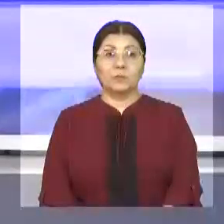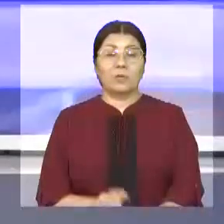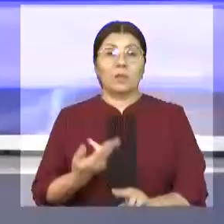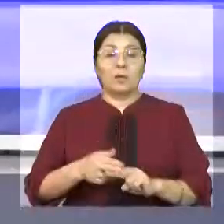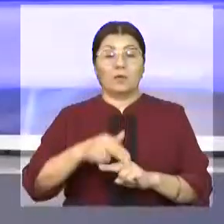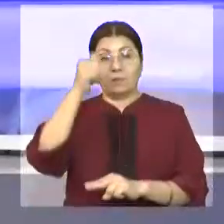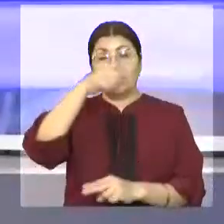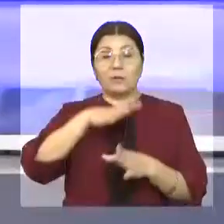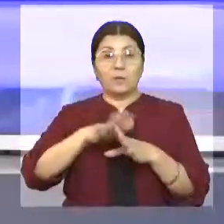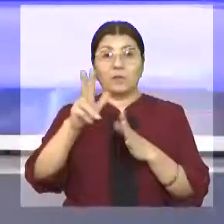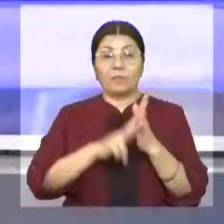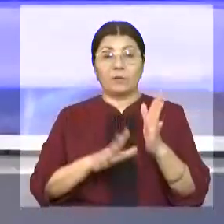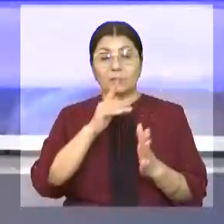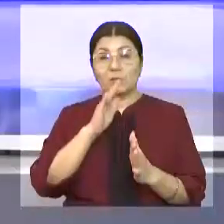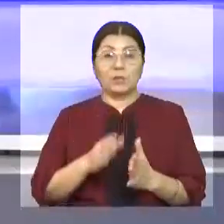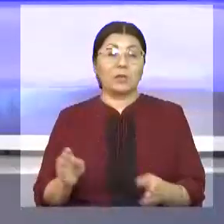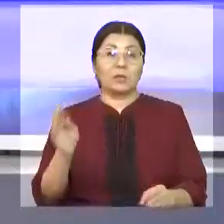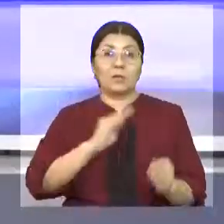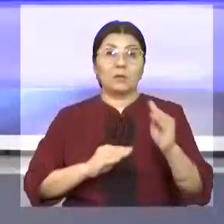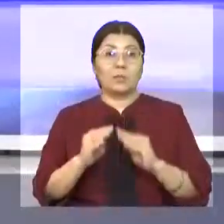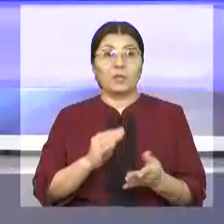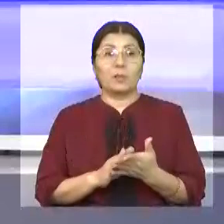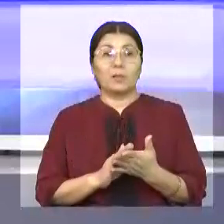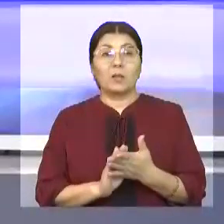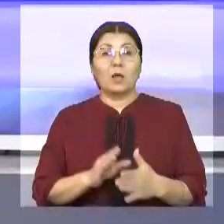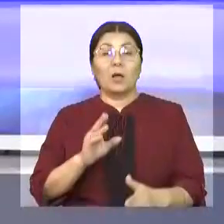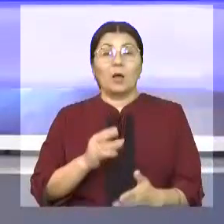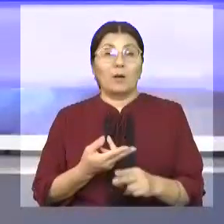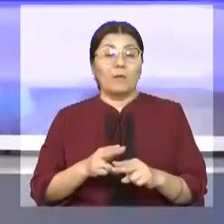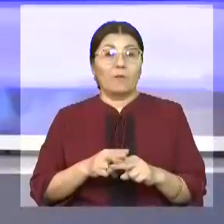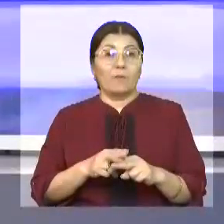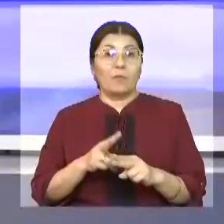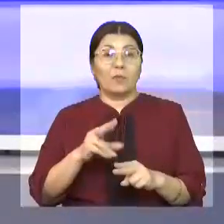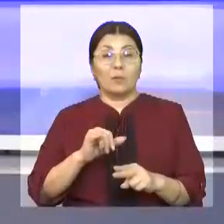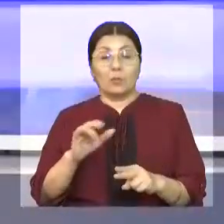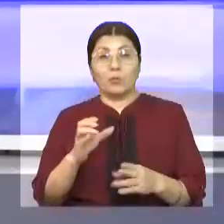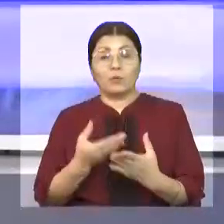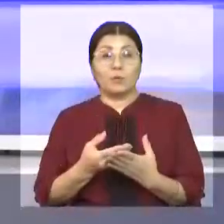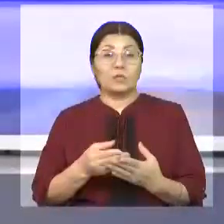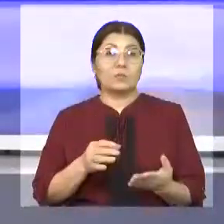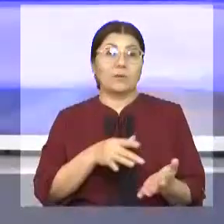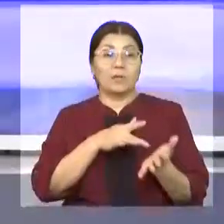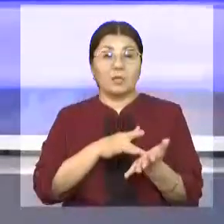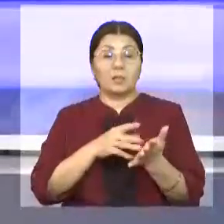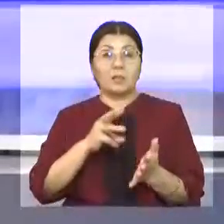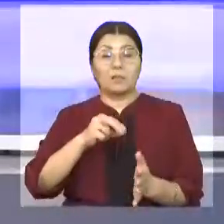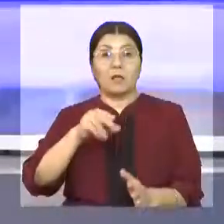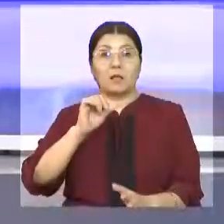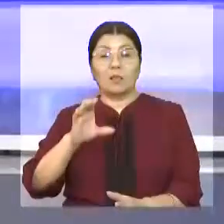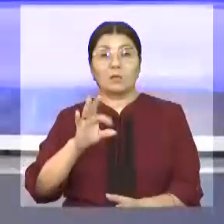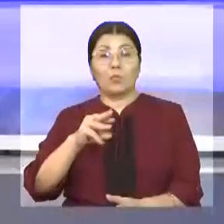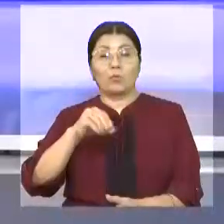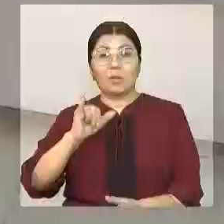В этом году исполняется 800 лет со дня основания Улуса Джучи. В этой связи в стране стартовала республиканская экспедиция «Талас Улутау